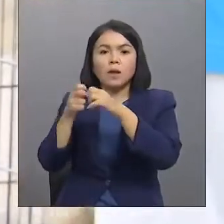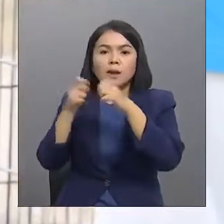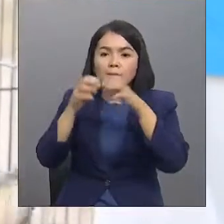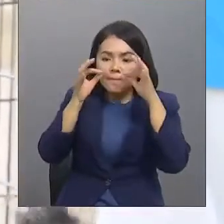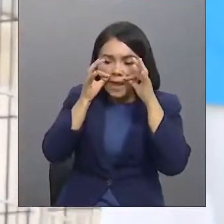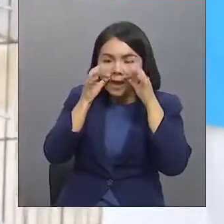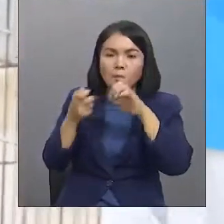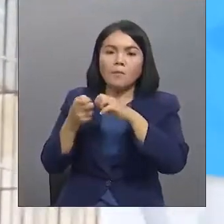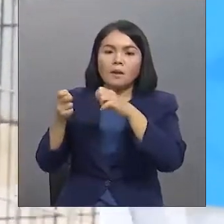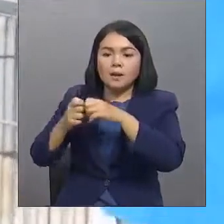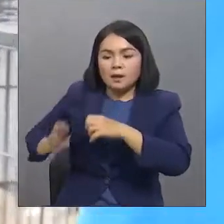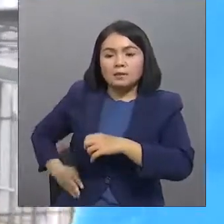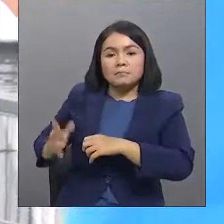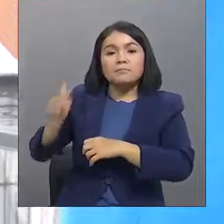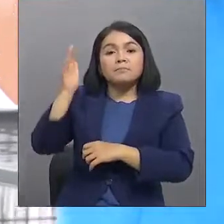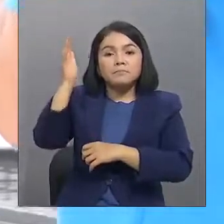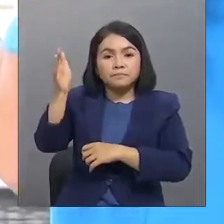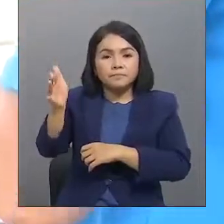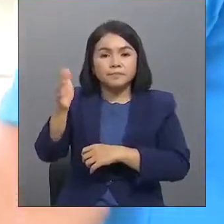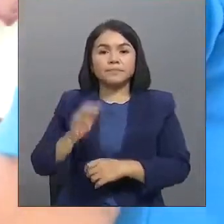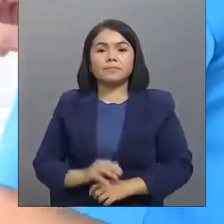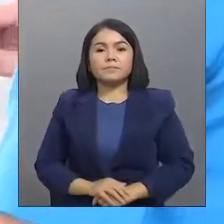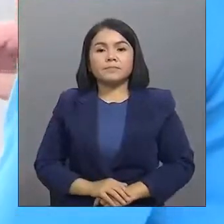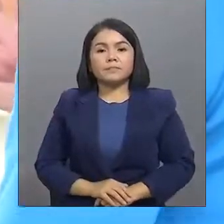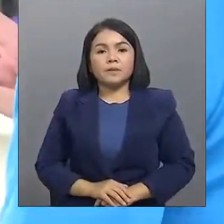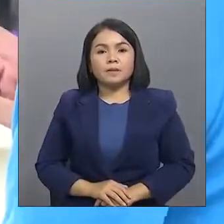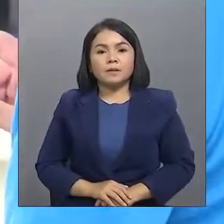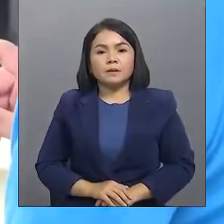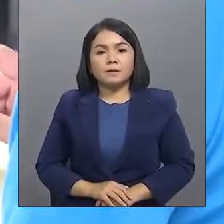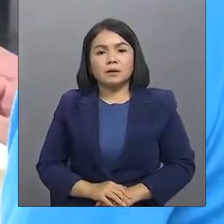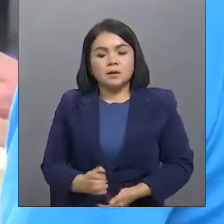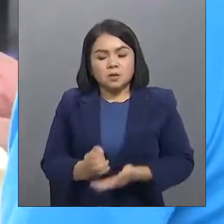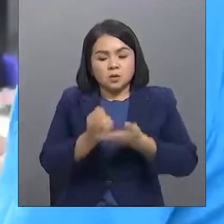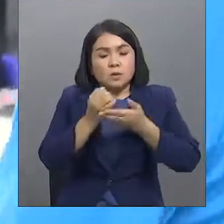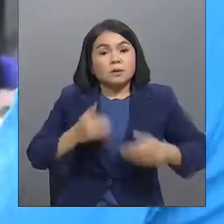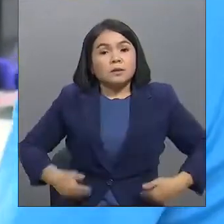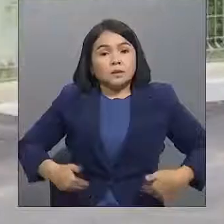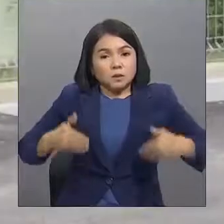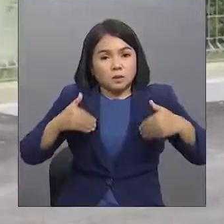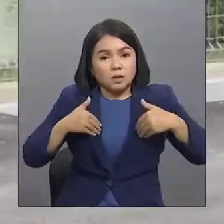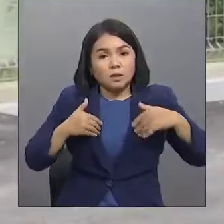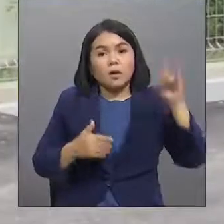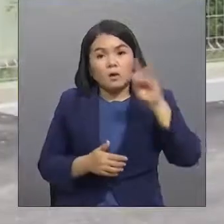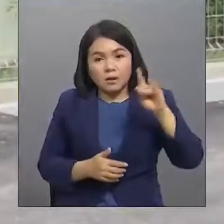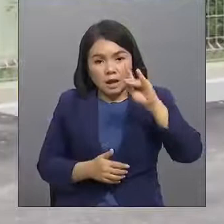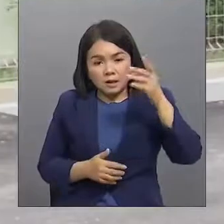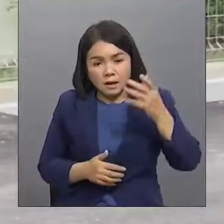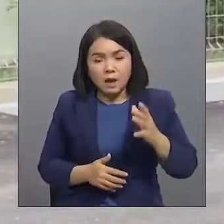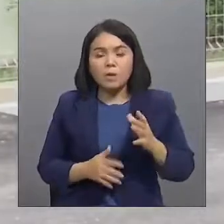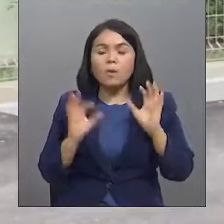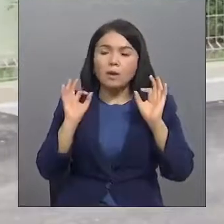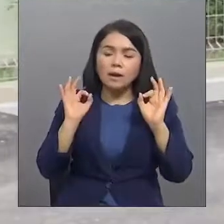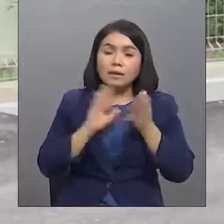รจัดในอนาคต หลังจากช่วยมาแล้วนะครับทุกคนอาจจะลืมไปละทุกคนอาจจะจบแ